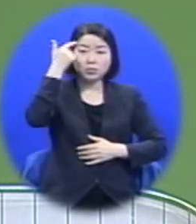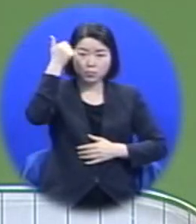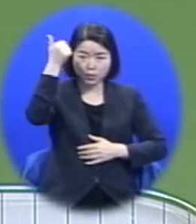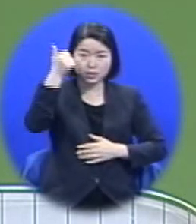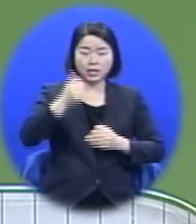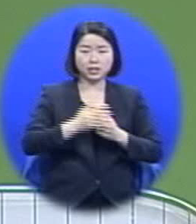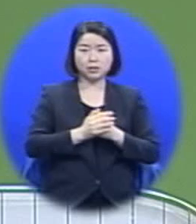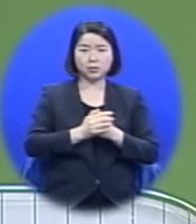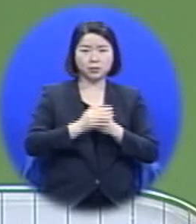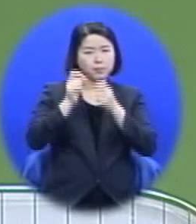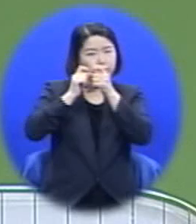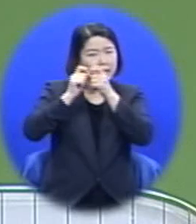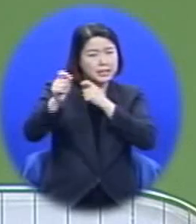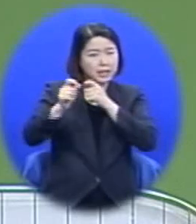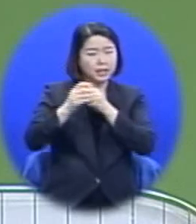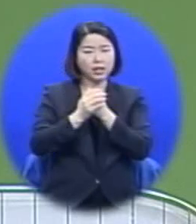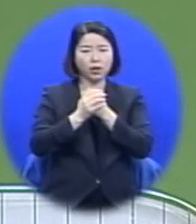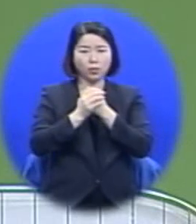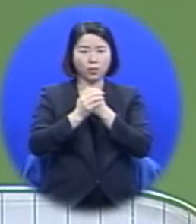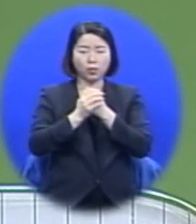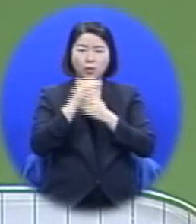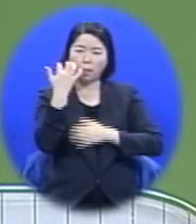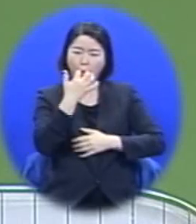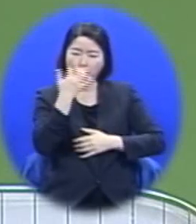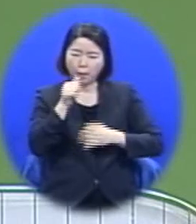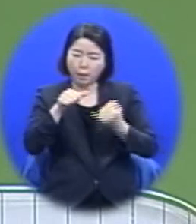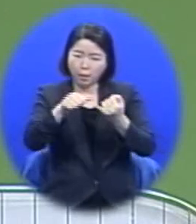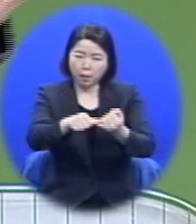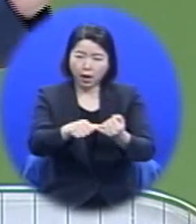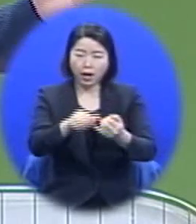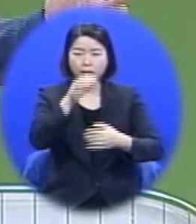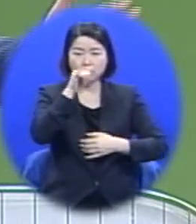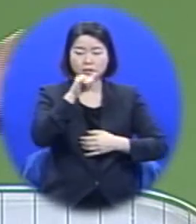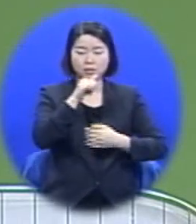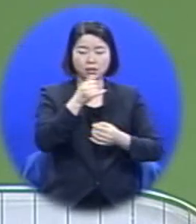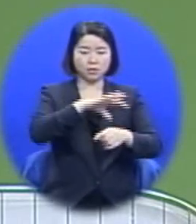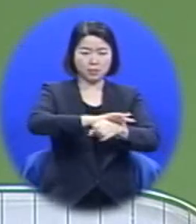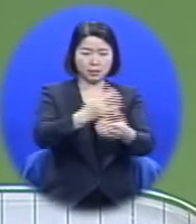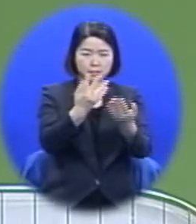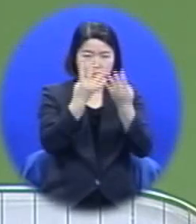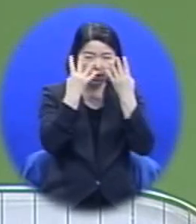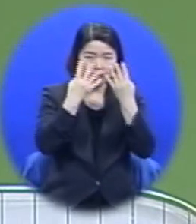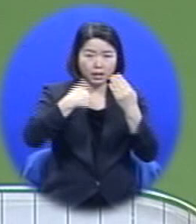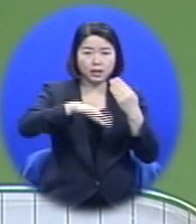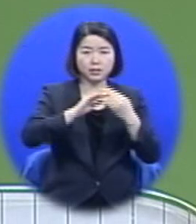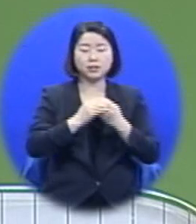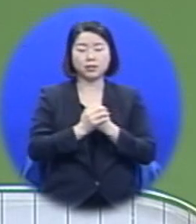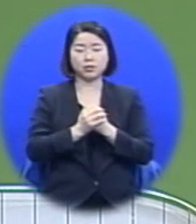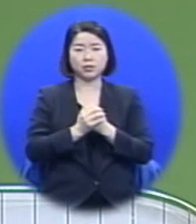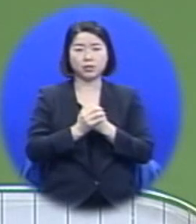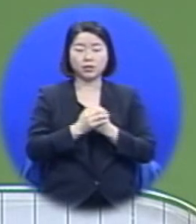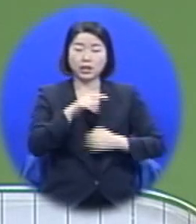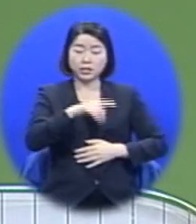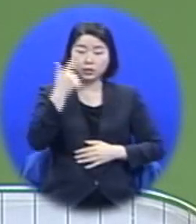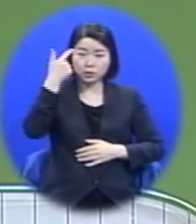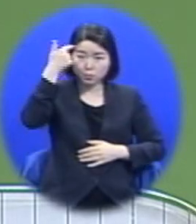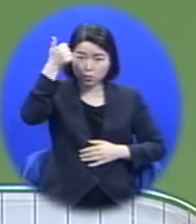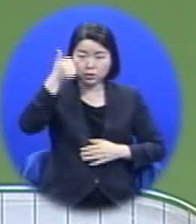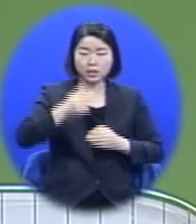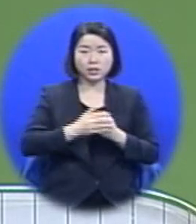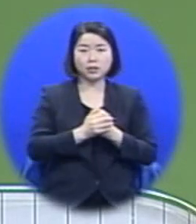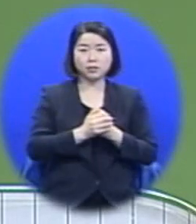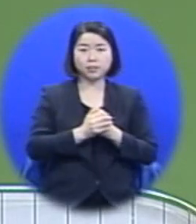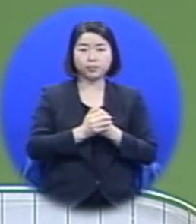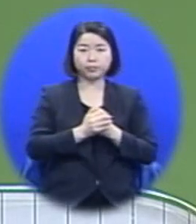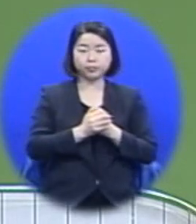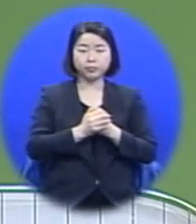사기를 치고 간 음까지 저질러서 감옥에 들어 갔어 그 목사님을 는